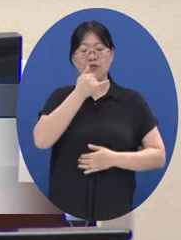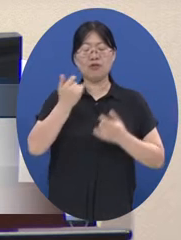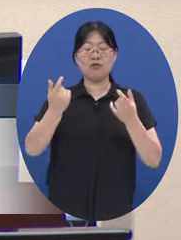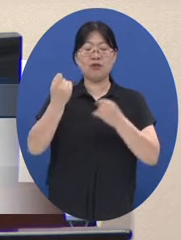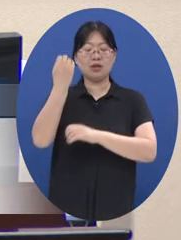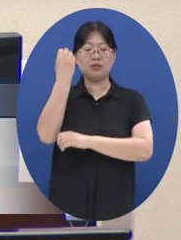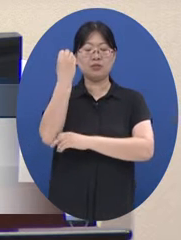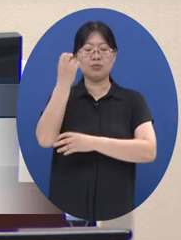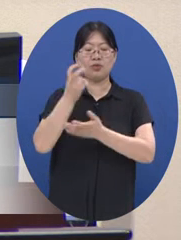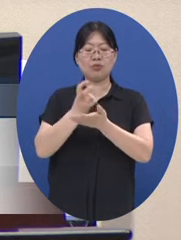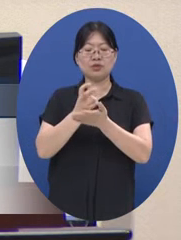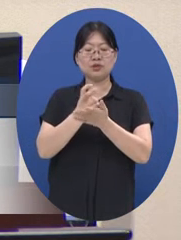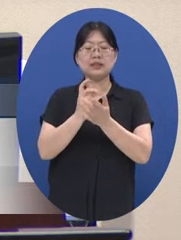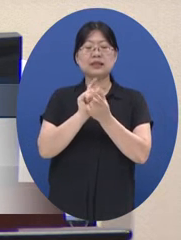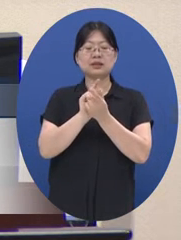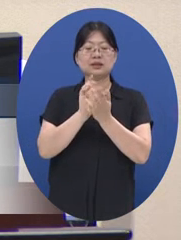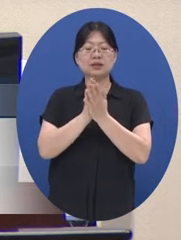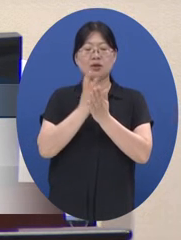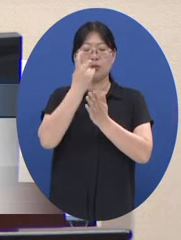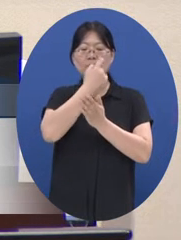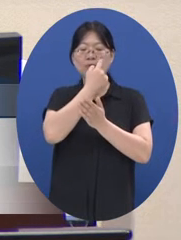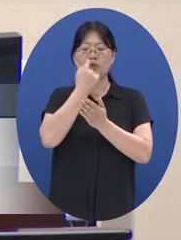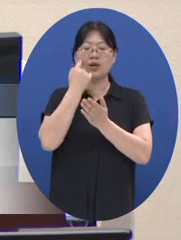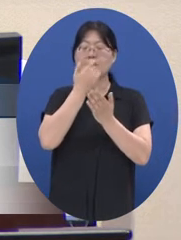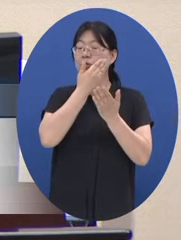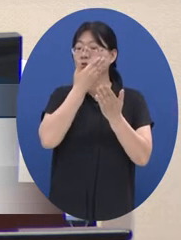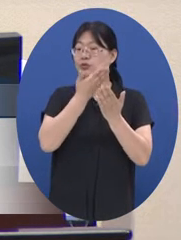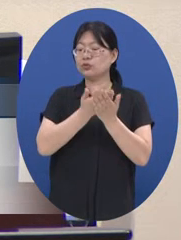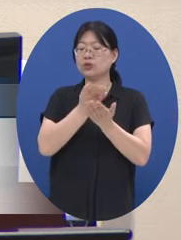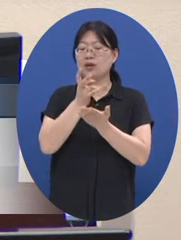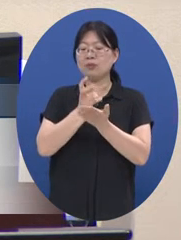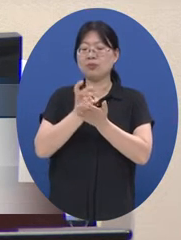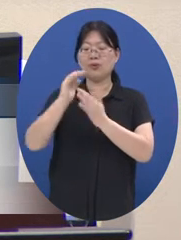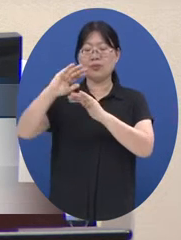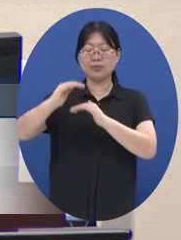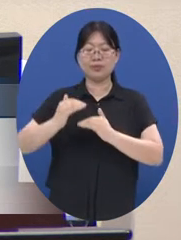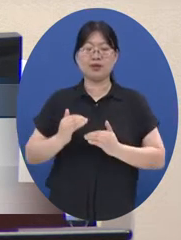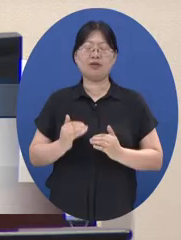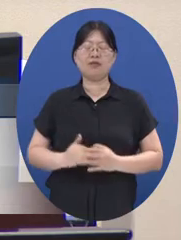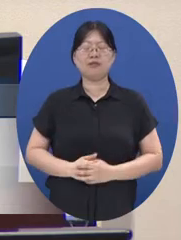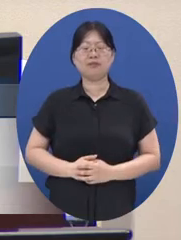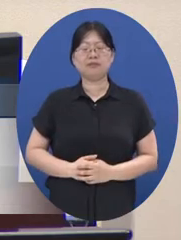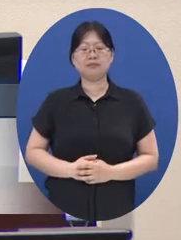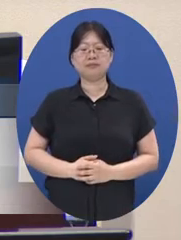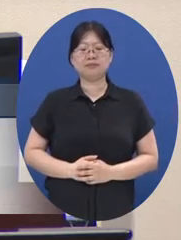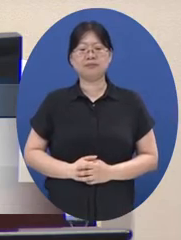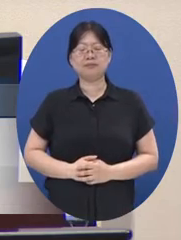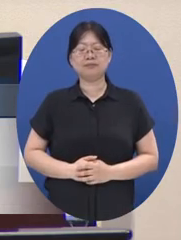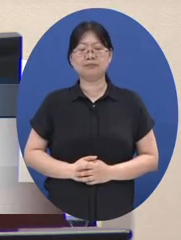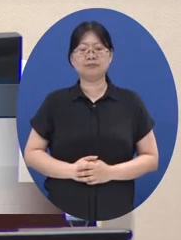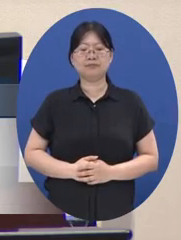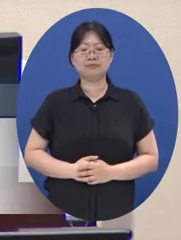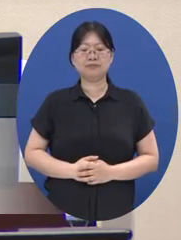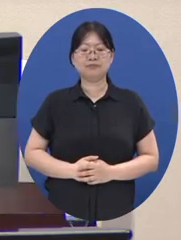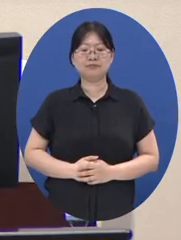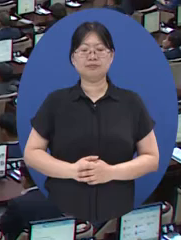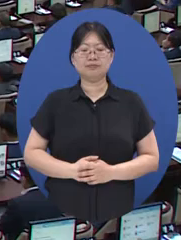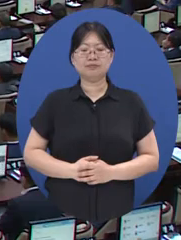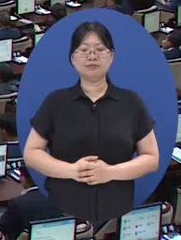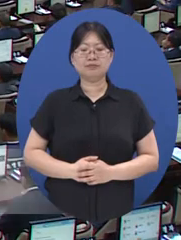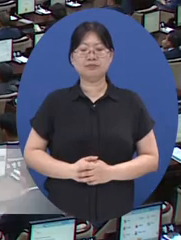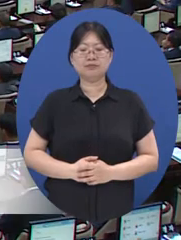있습니다. 이러한 기본과 원칙을 실질적으로 보장하는 중요한